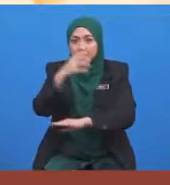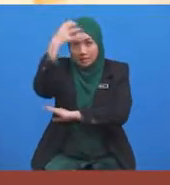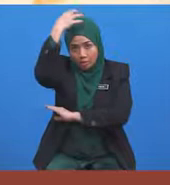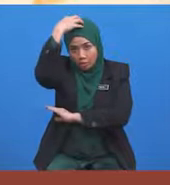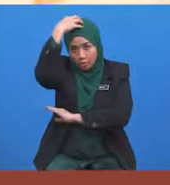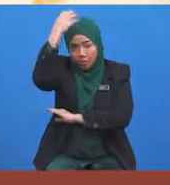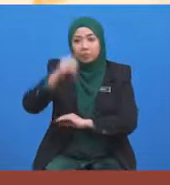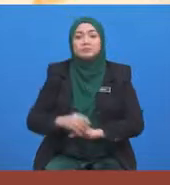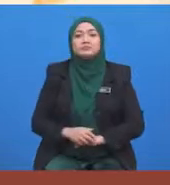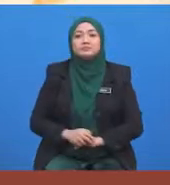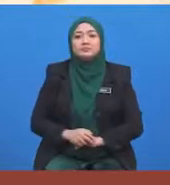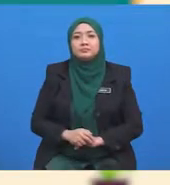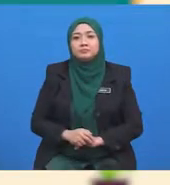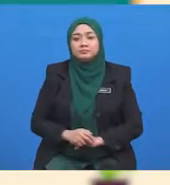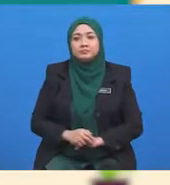Selangor.